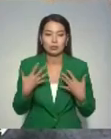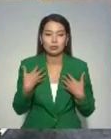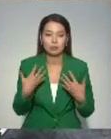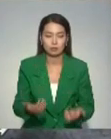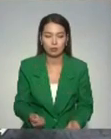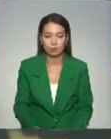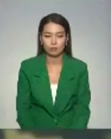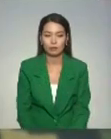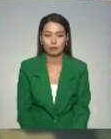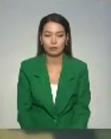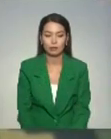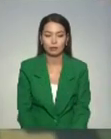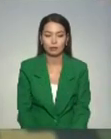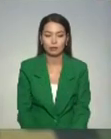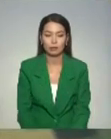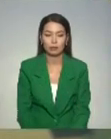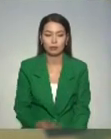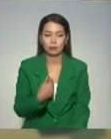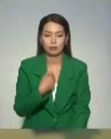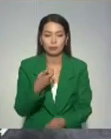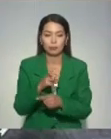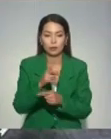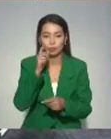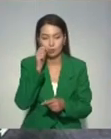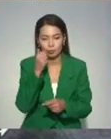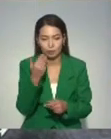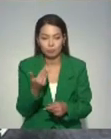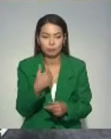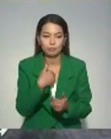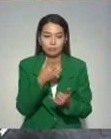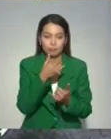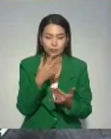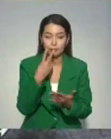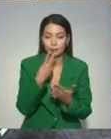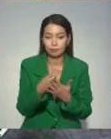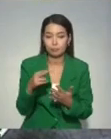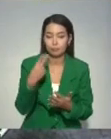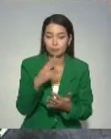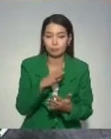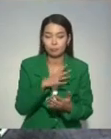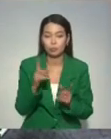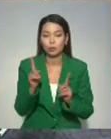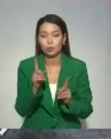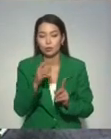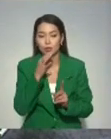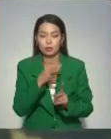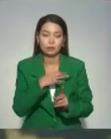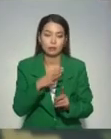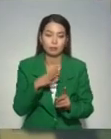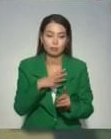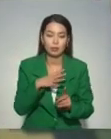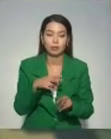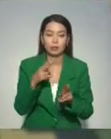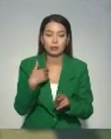надо. Я подошел к машине и сказал: «Выходи, надо поговорить». Он посмотрел на меня и начал что-то искать в подлокотнике. Когда